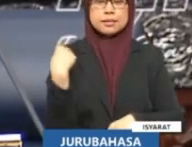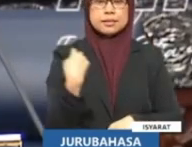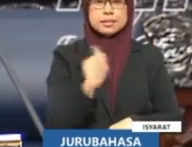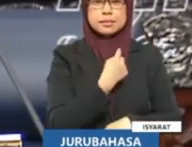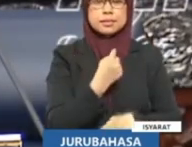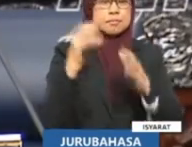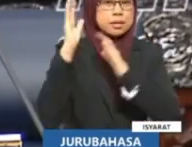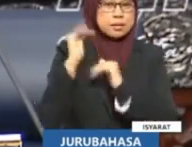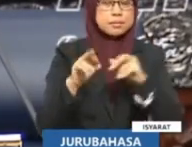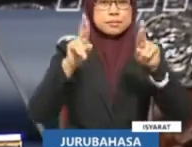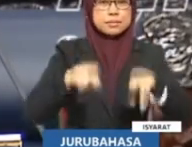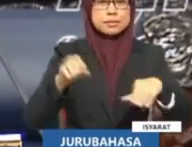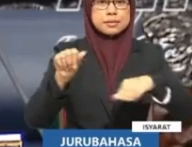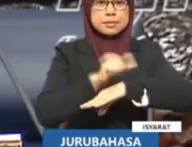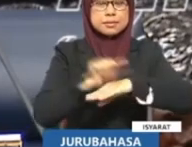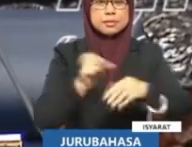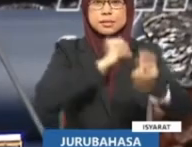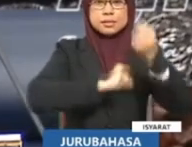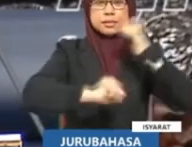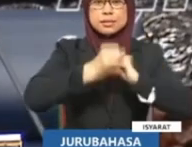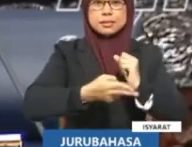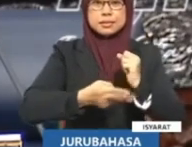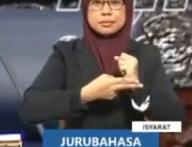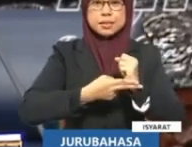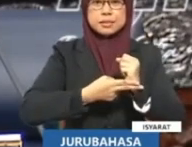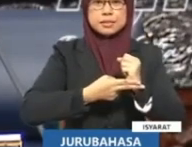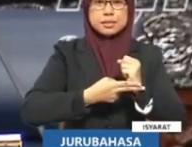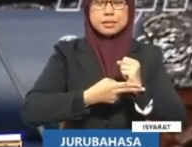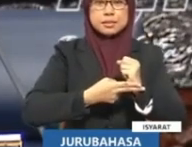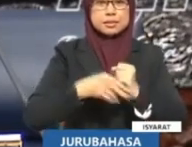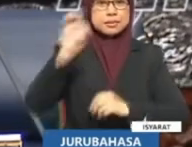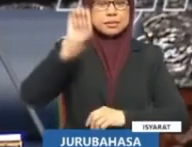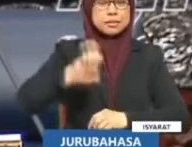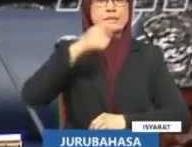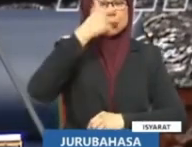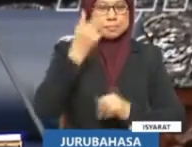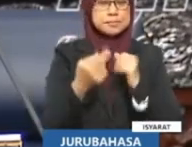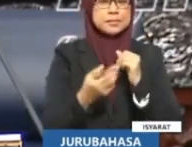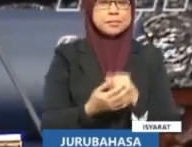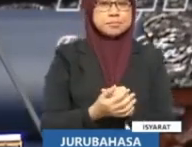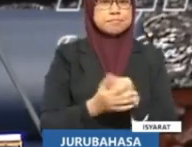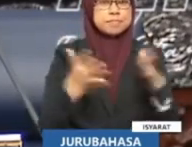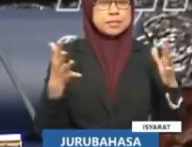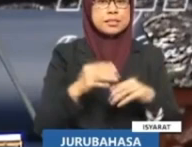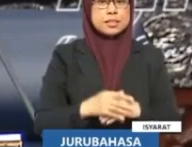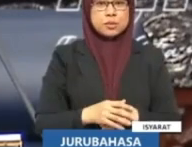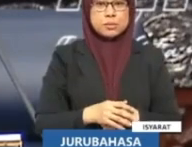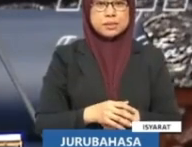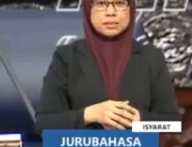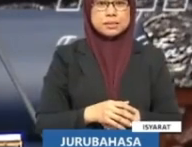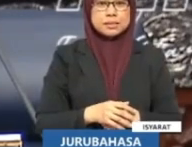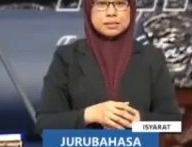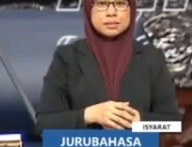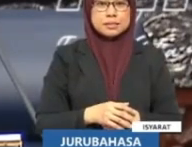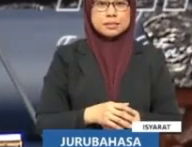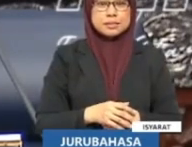kita mengharapkan rakyat mengamalkan sikap menjimatkan tenaga elektrik karena busanya tetapi subsidi tidak